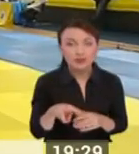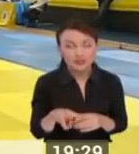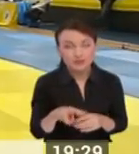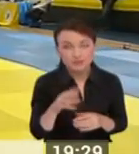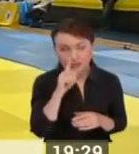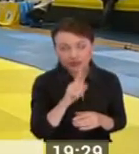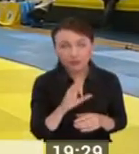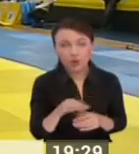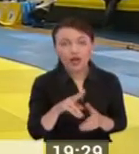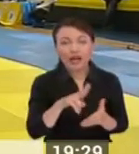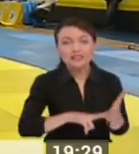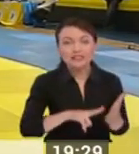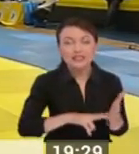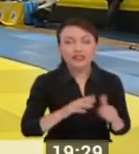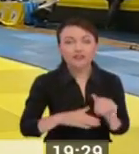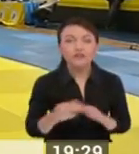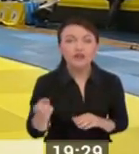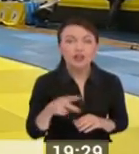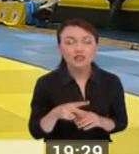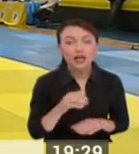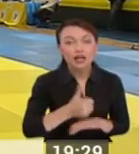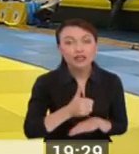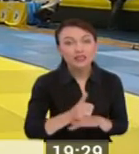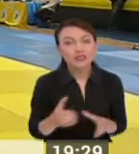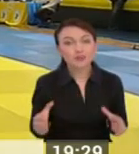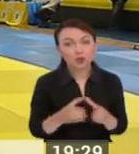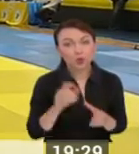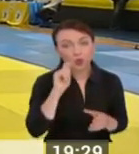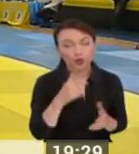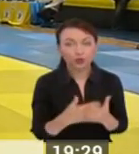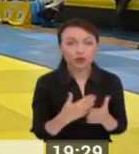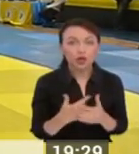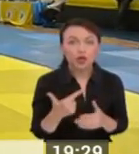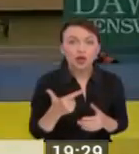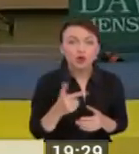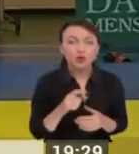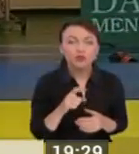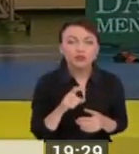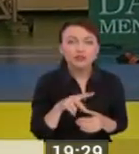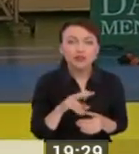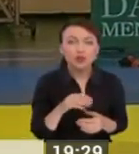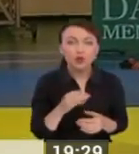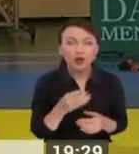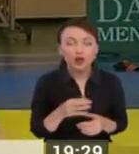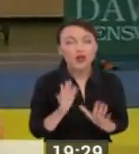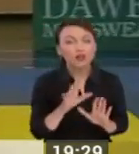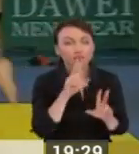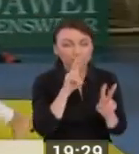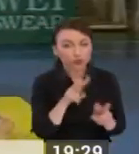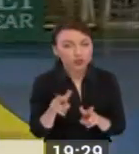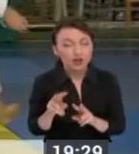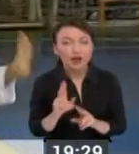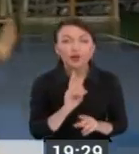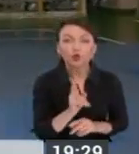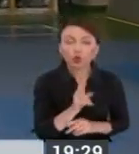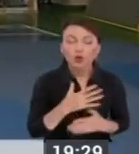триватимуть ліцензійні кваліфікації. Тож лідери збірної України, як, наприклад, Георгій Зантарая, лише спостерігали за тими,